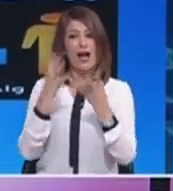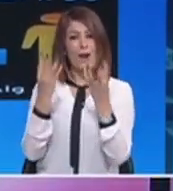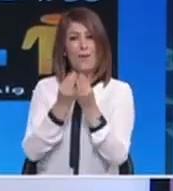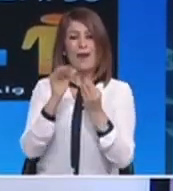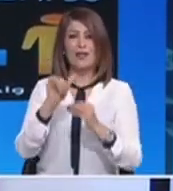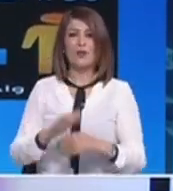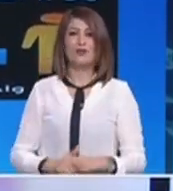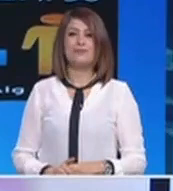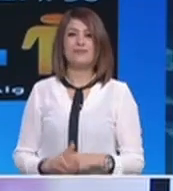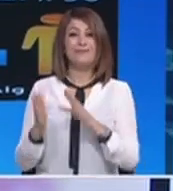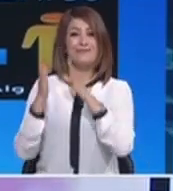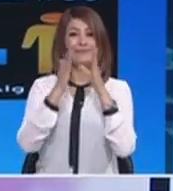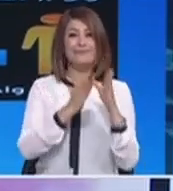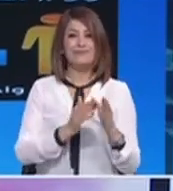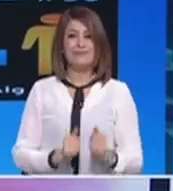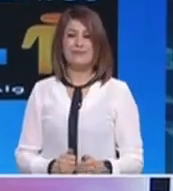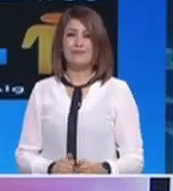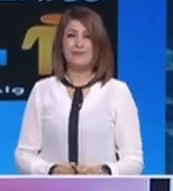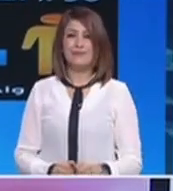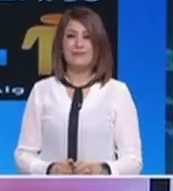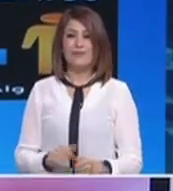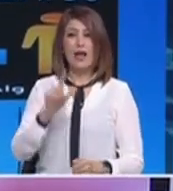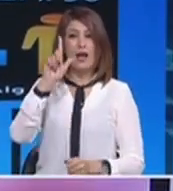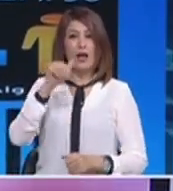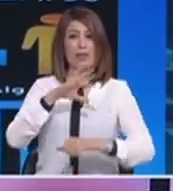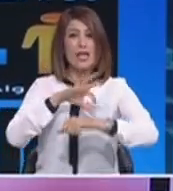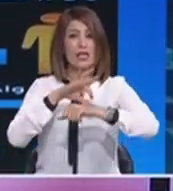اه بالنسبه لل اه